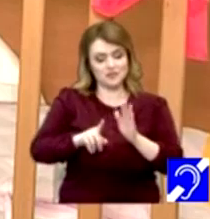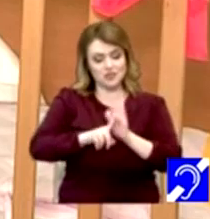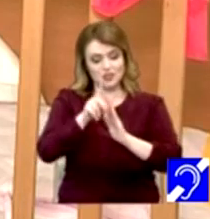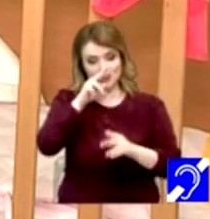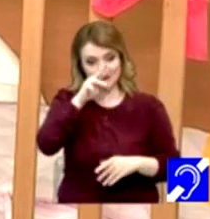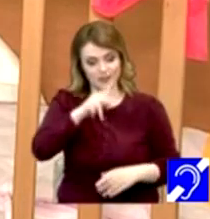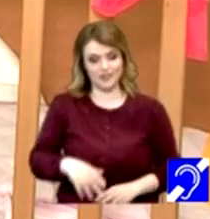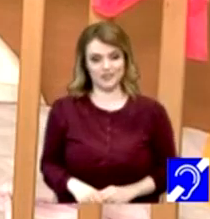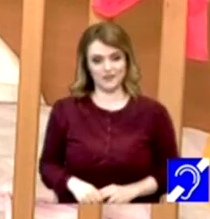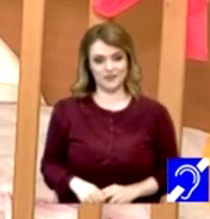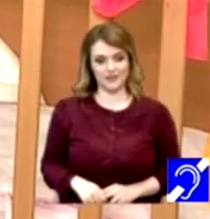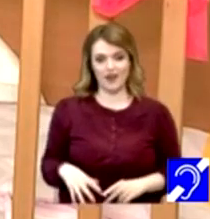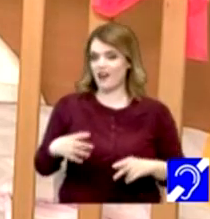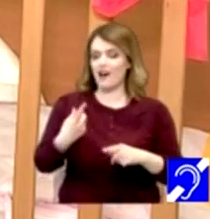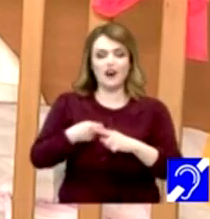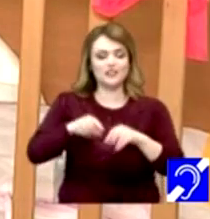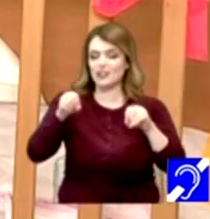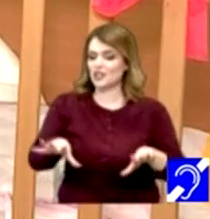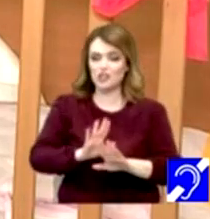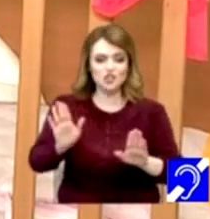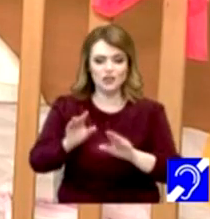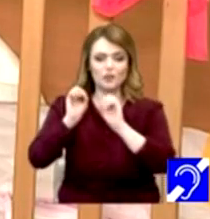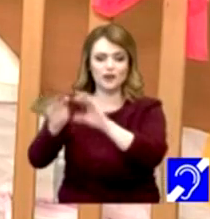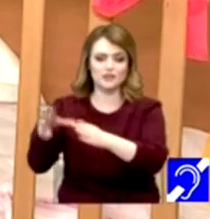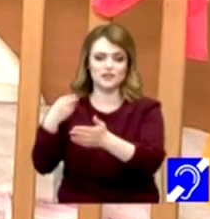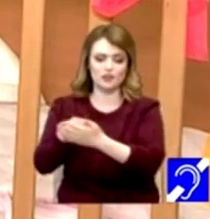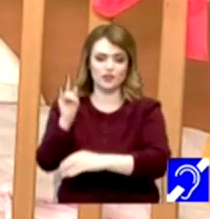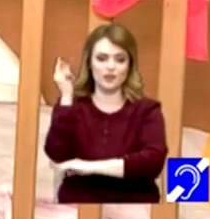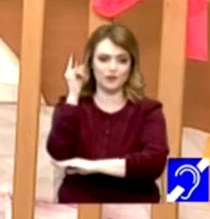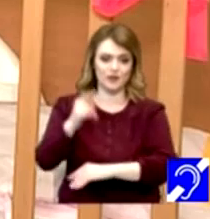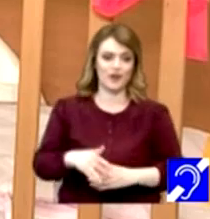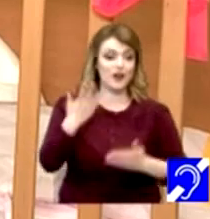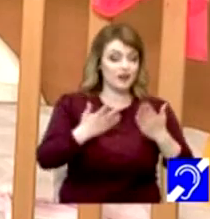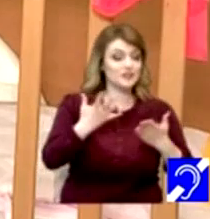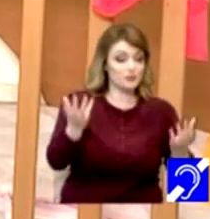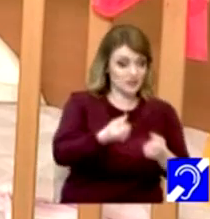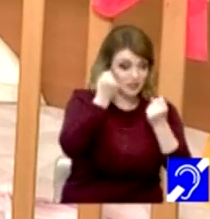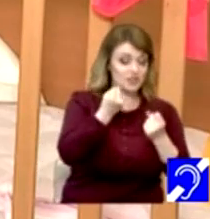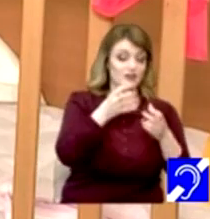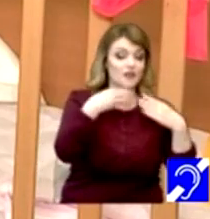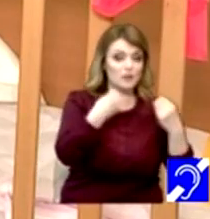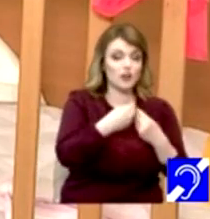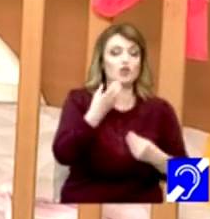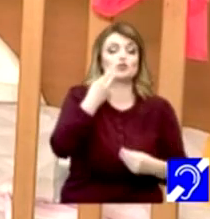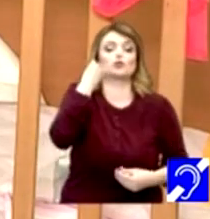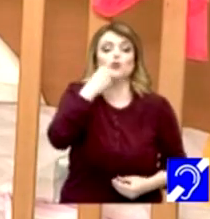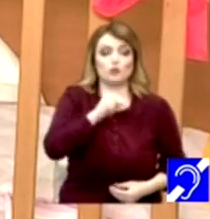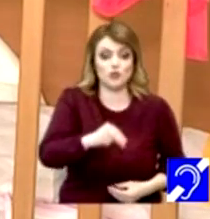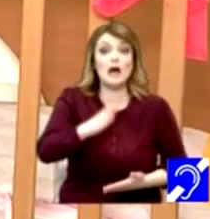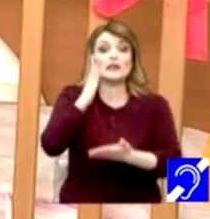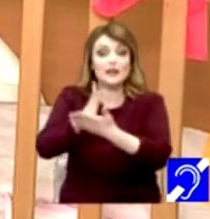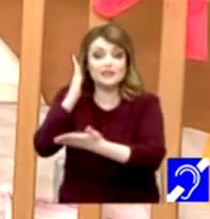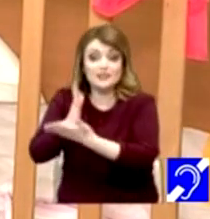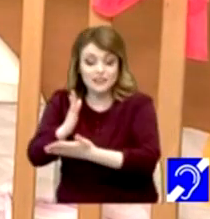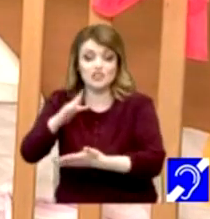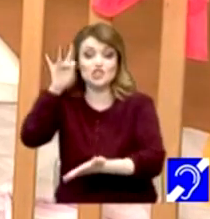e aceasta o soluție. Eu cred că ele ar trebui, dacă nu sunt susținute de părinți, de familie, sunt foarte multe centre care ar putea